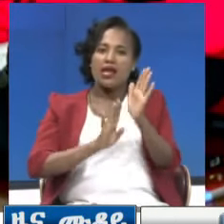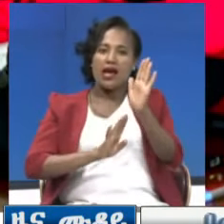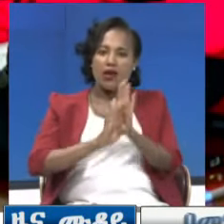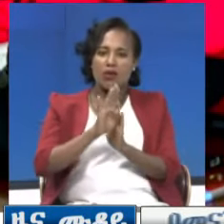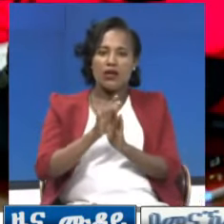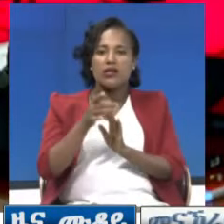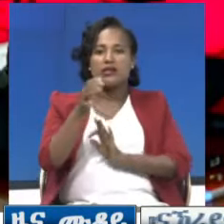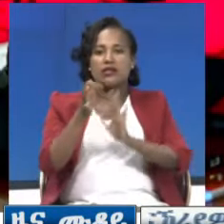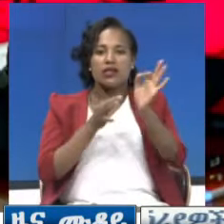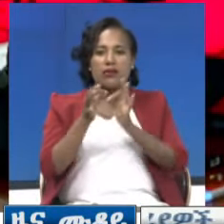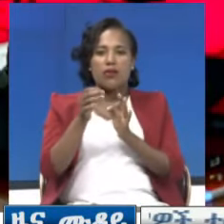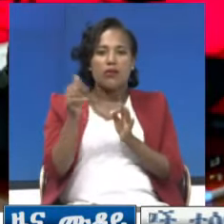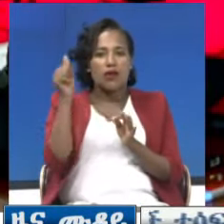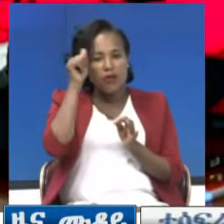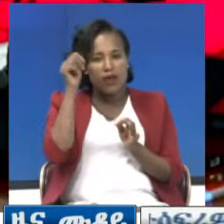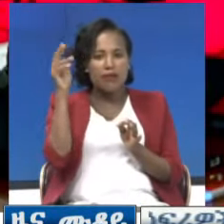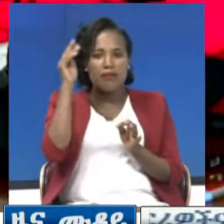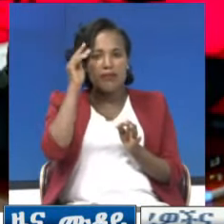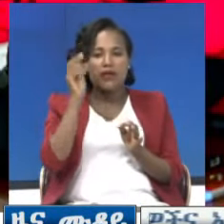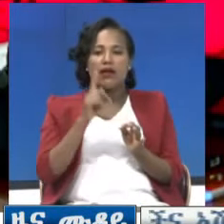የአንዱ አለም መናን ነው።